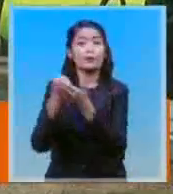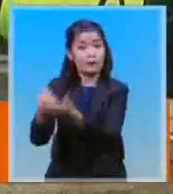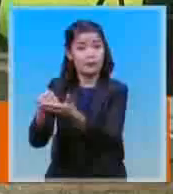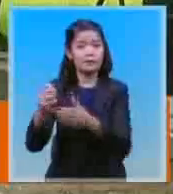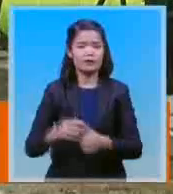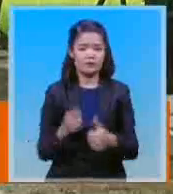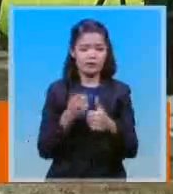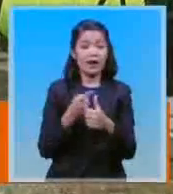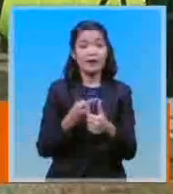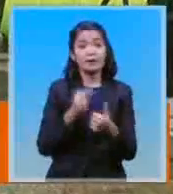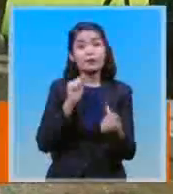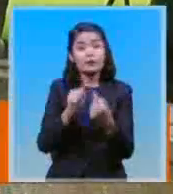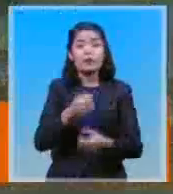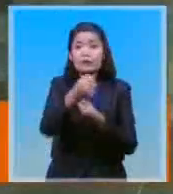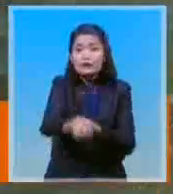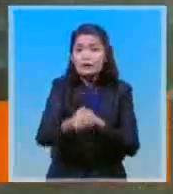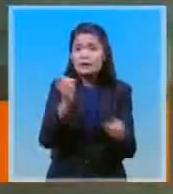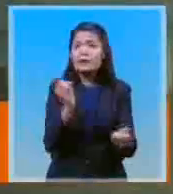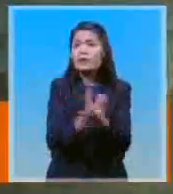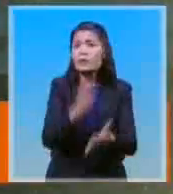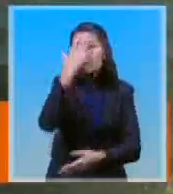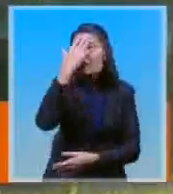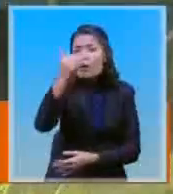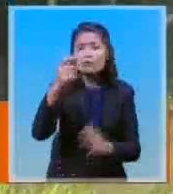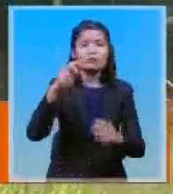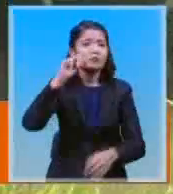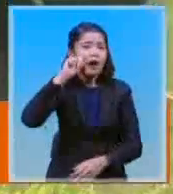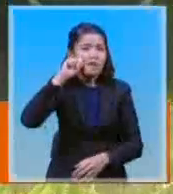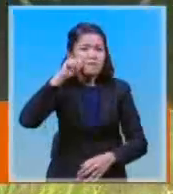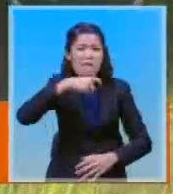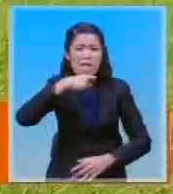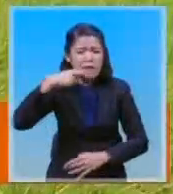จะส่งครับที่จะเรื่องใครล้าง